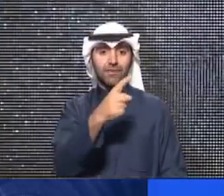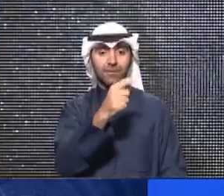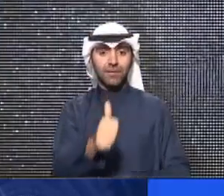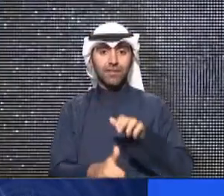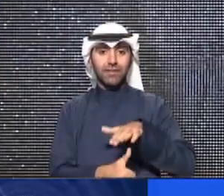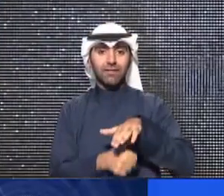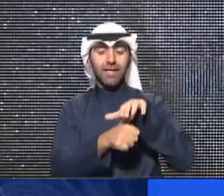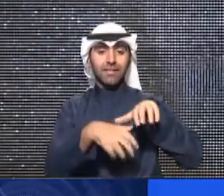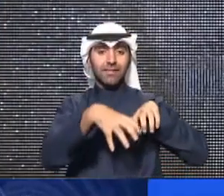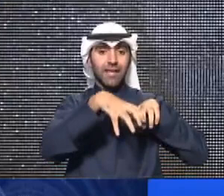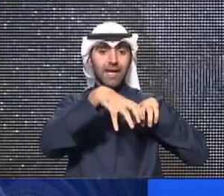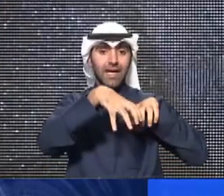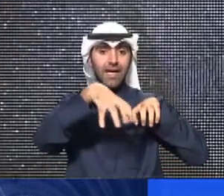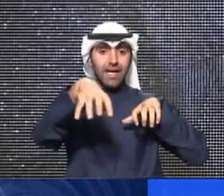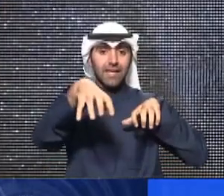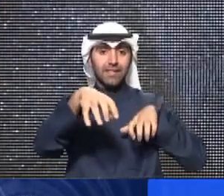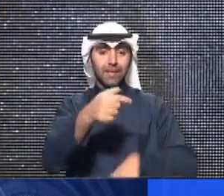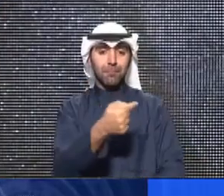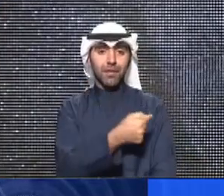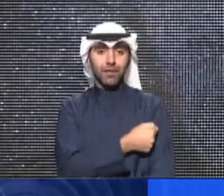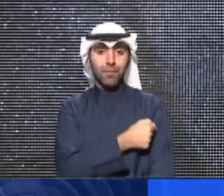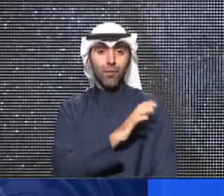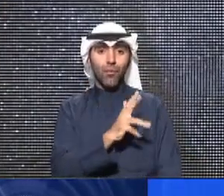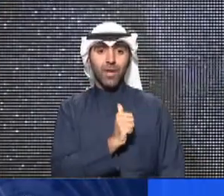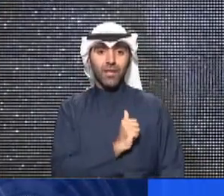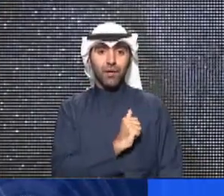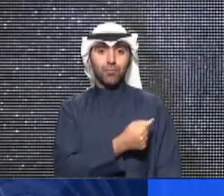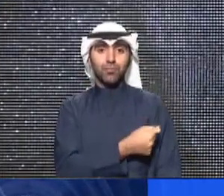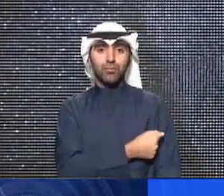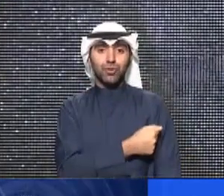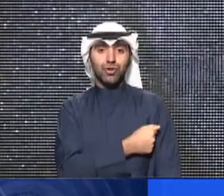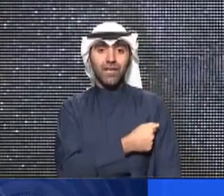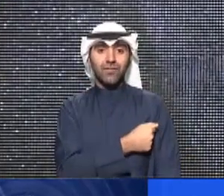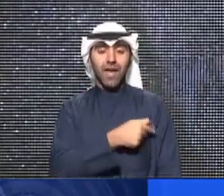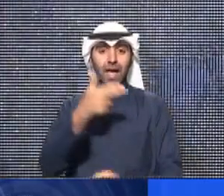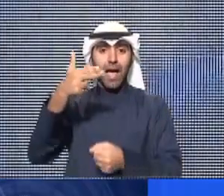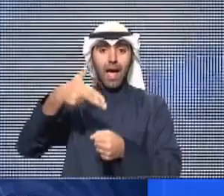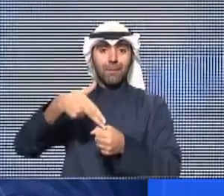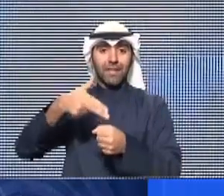في مستشفى الأحمدي التابع لشركة نفط الكويت.